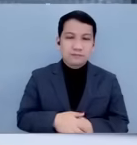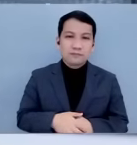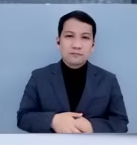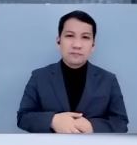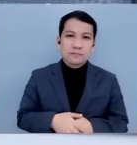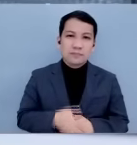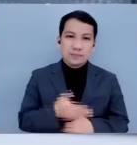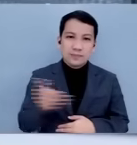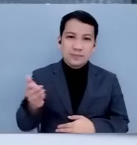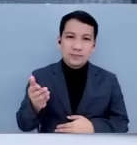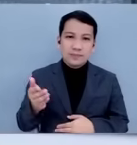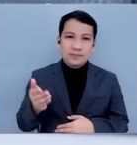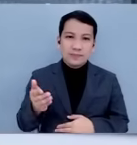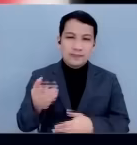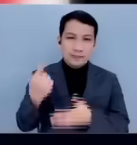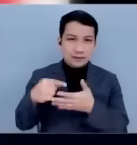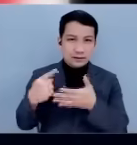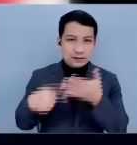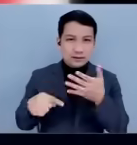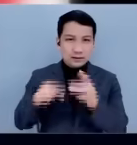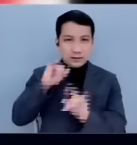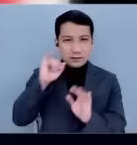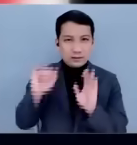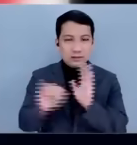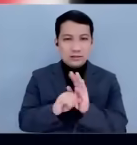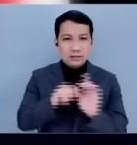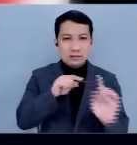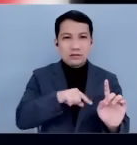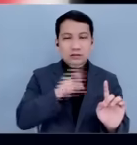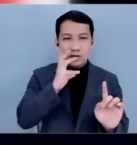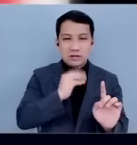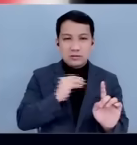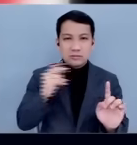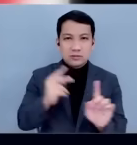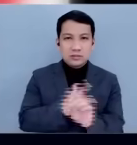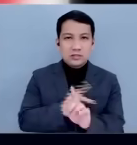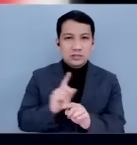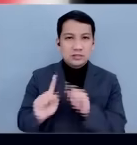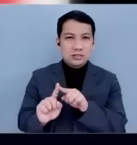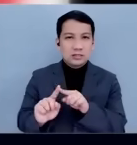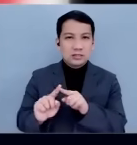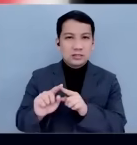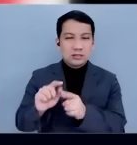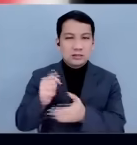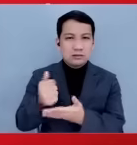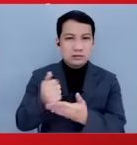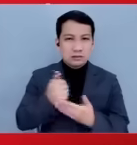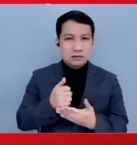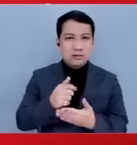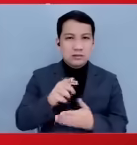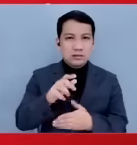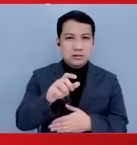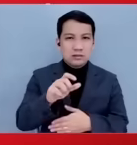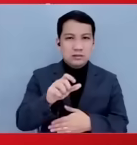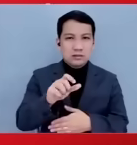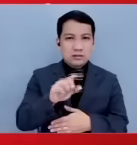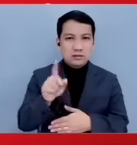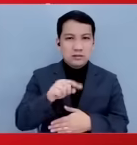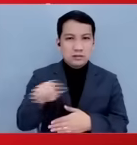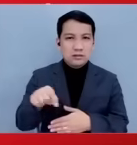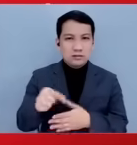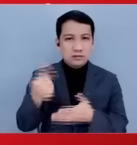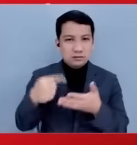pa beripikado ang pagkakakilanlan ng umano'y mga biktima ng sinasabing ayuda scam. Kaya buwelta ni Zamora. Ipapacheck niya pa raw.